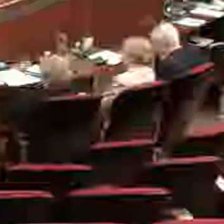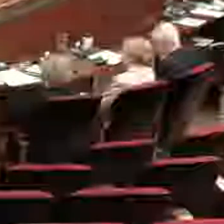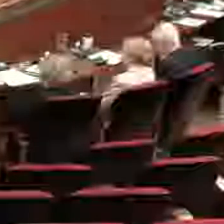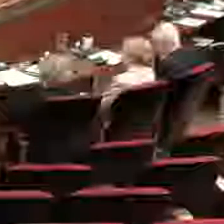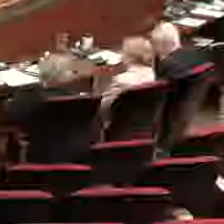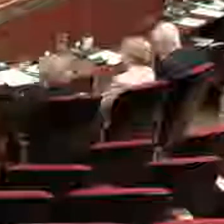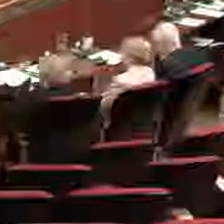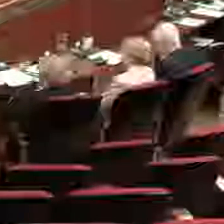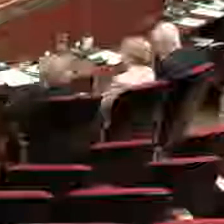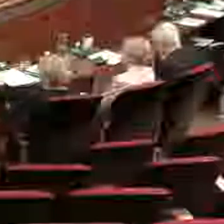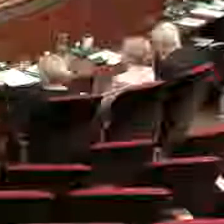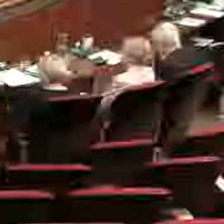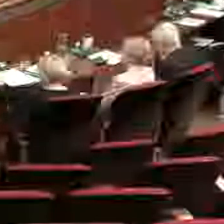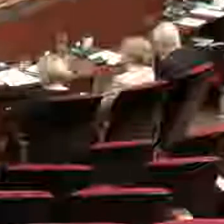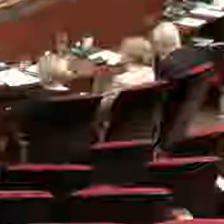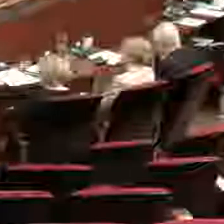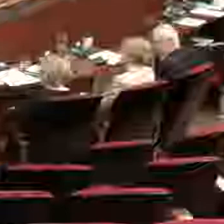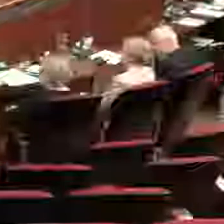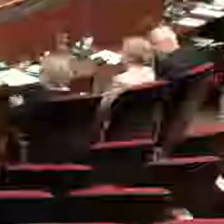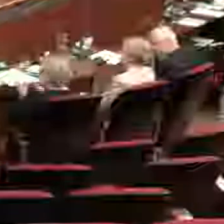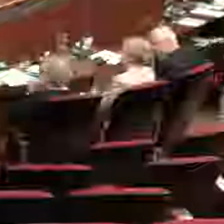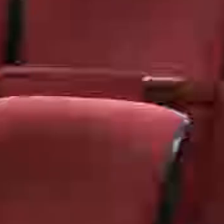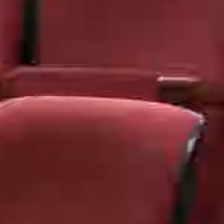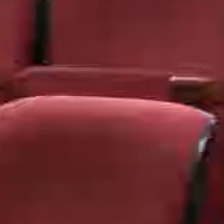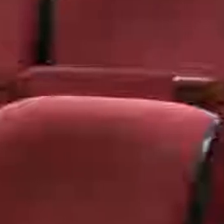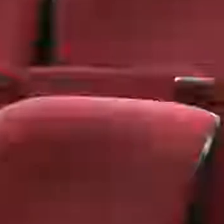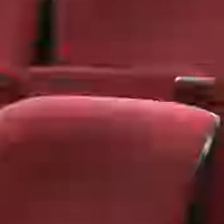Powiatu w Pile, pana Rafała Zdzierele.